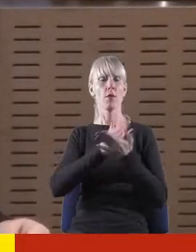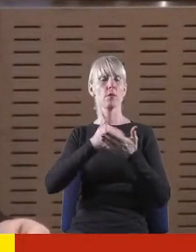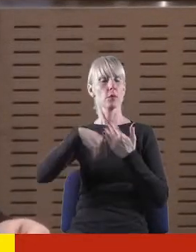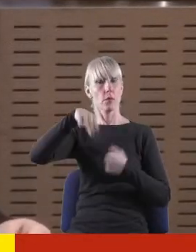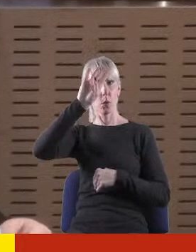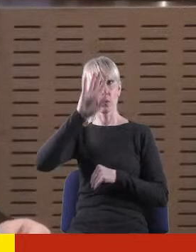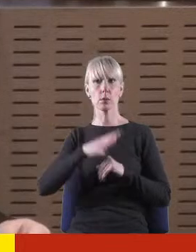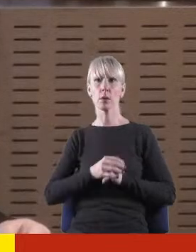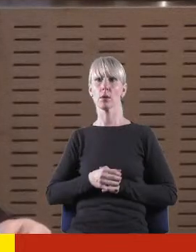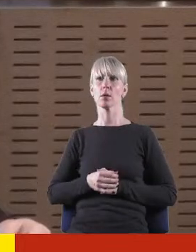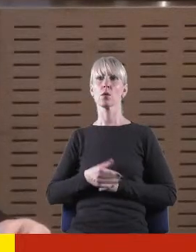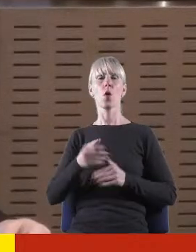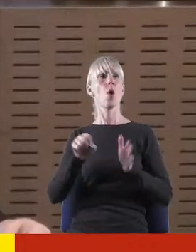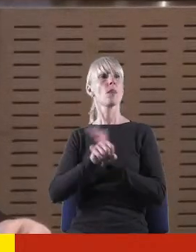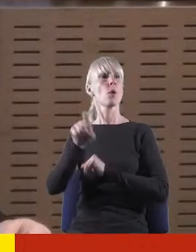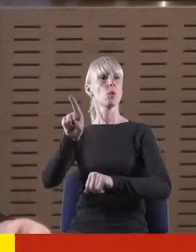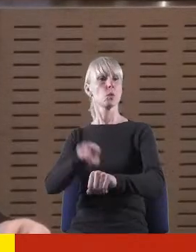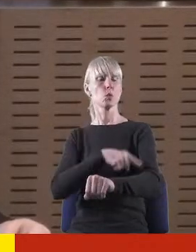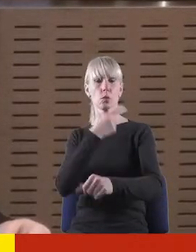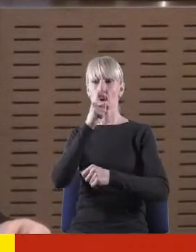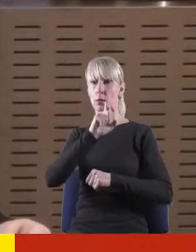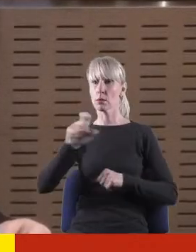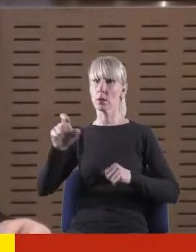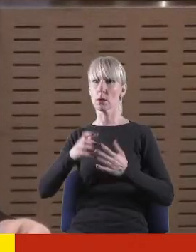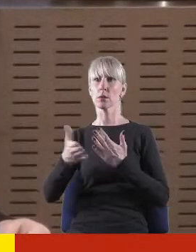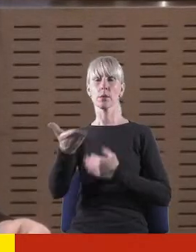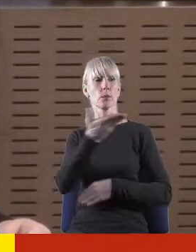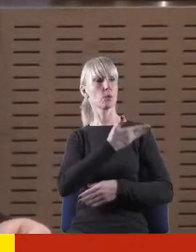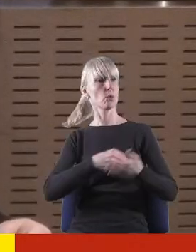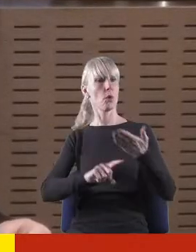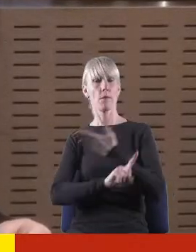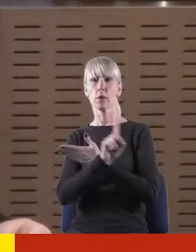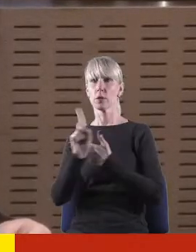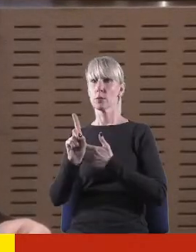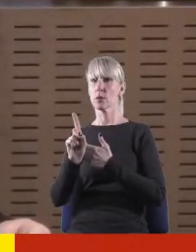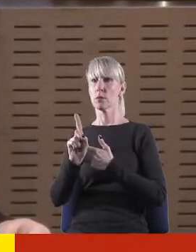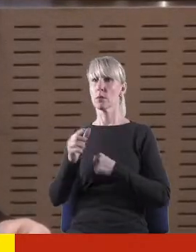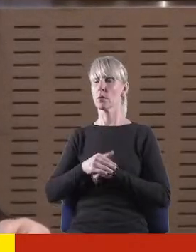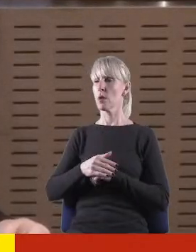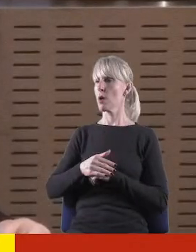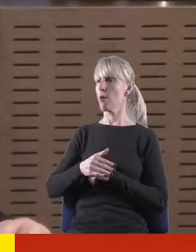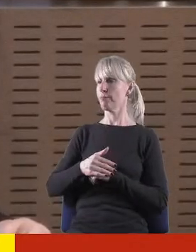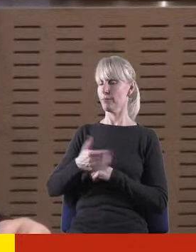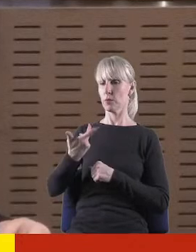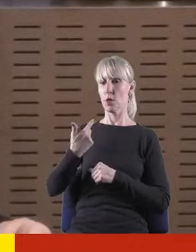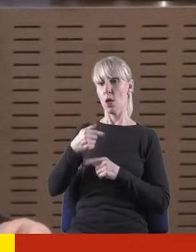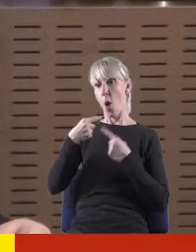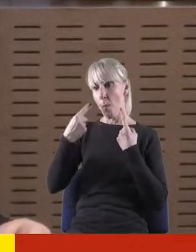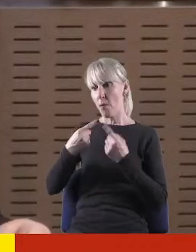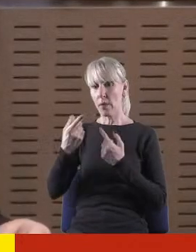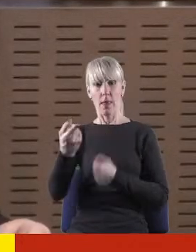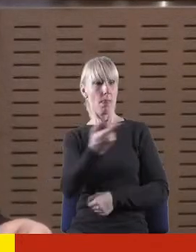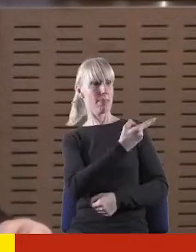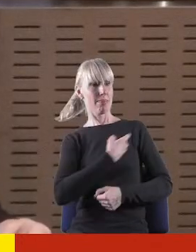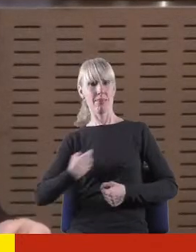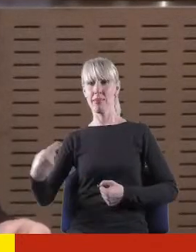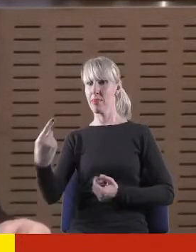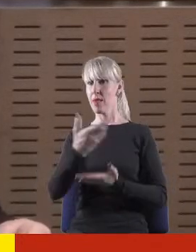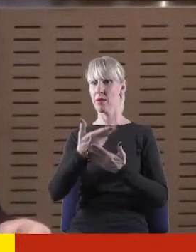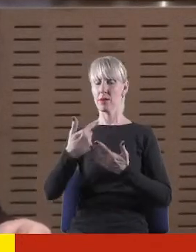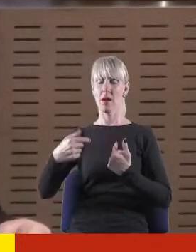Łódzkiego od dłuższego czasu obserwujemy nasze wystąpienia. Mówię nie bez kozary nasze wystąpienia, czyli wszystkich Państwa